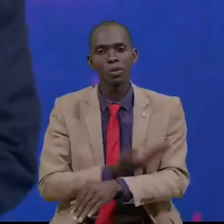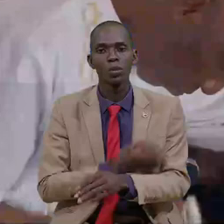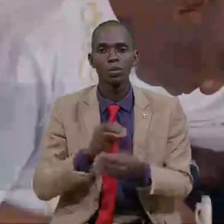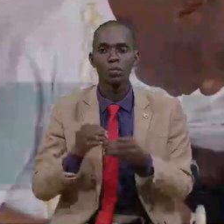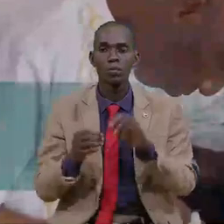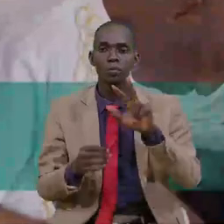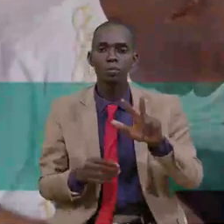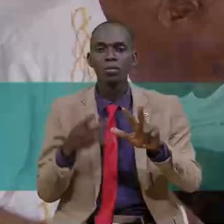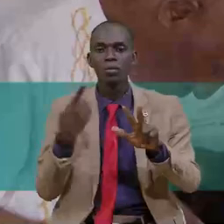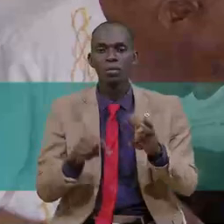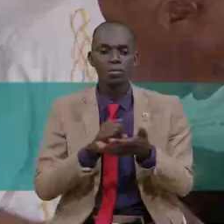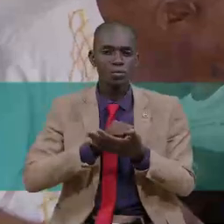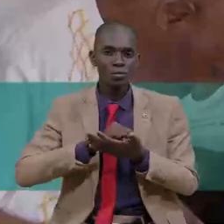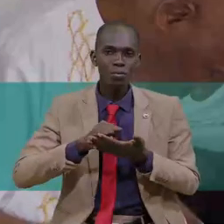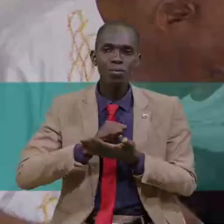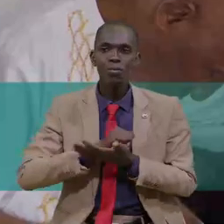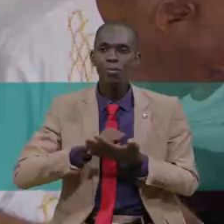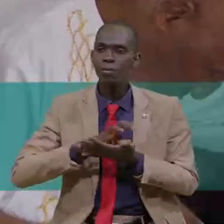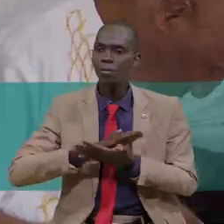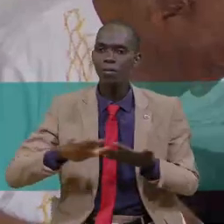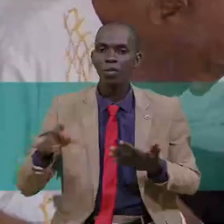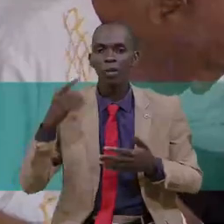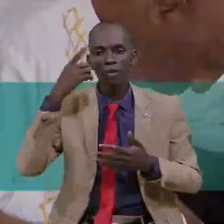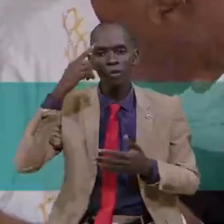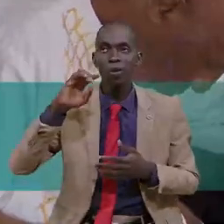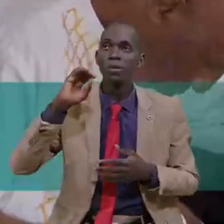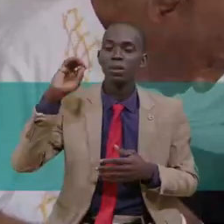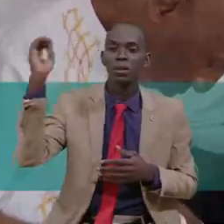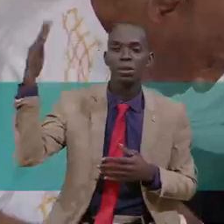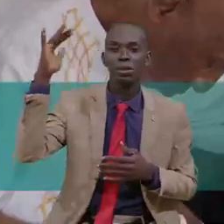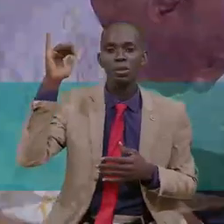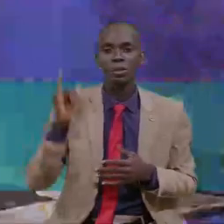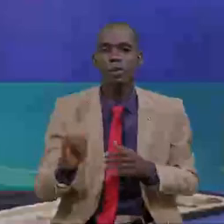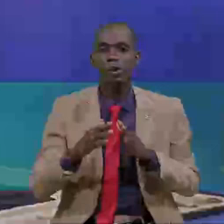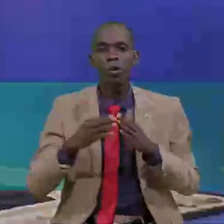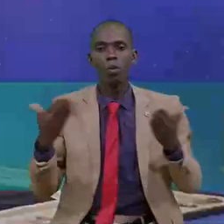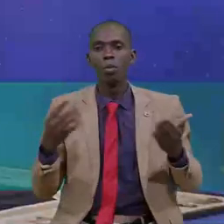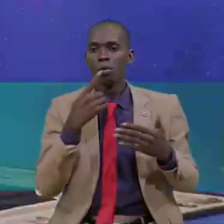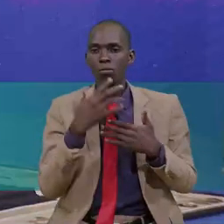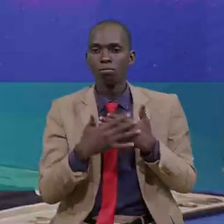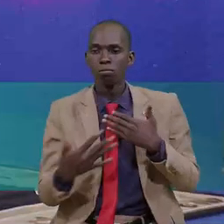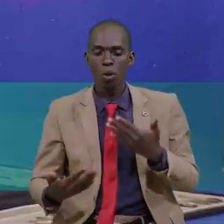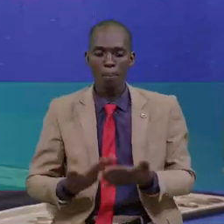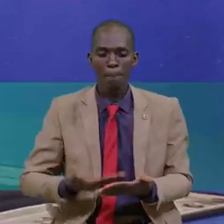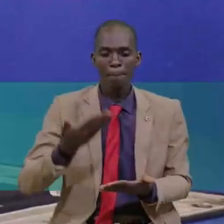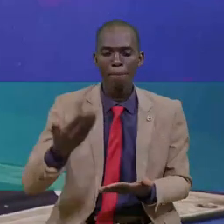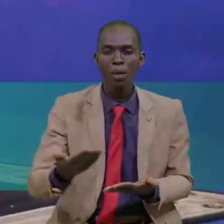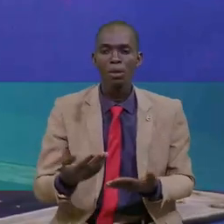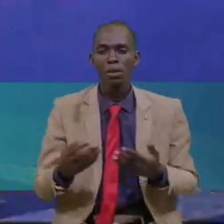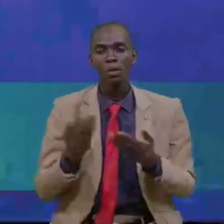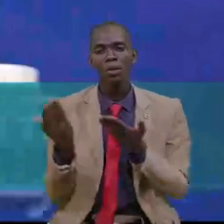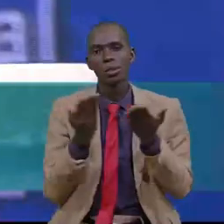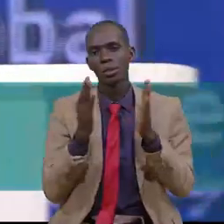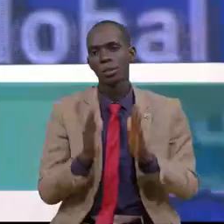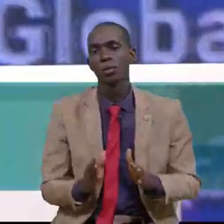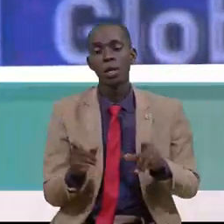la sanctification pour les serviteurs gracieusement ouverts, rachetés par le sang. En